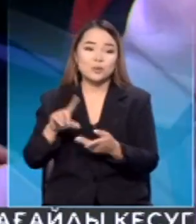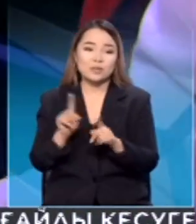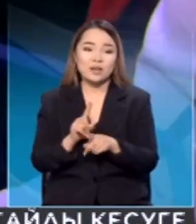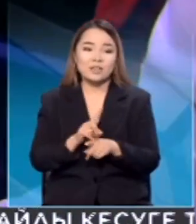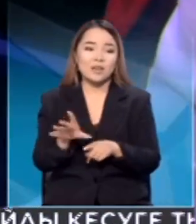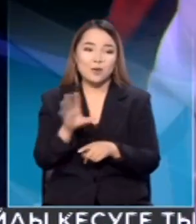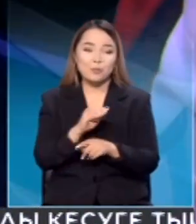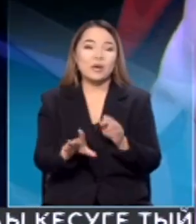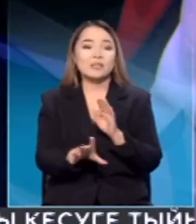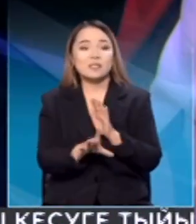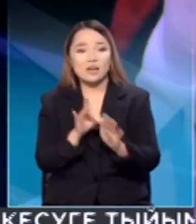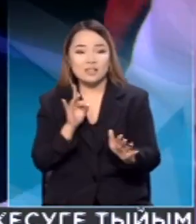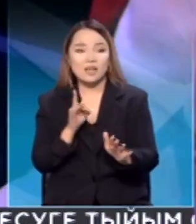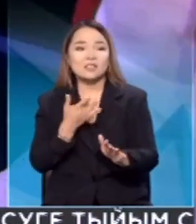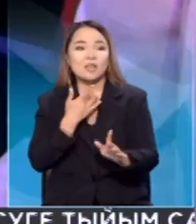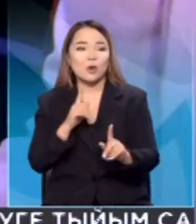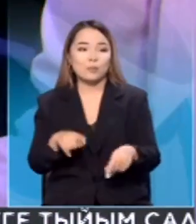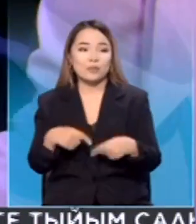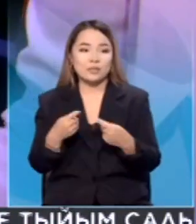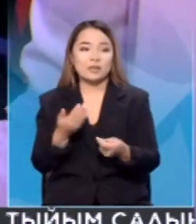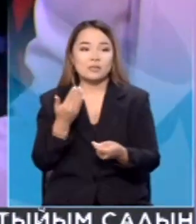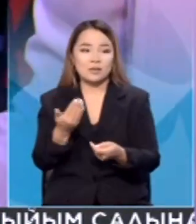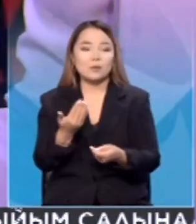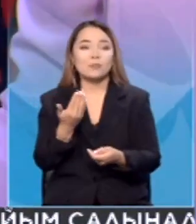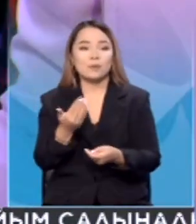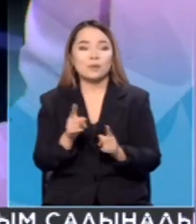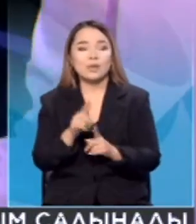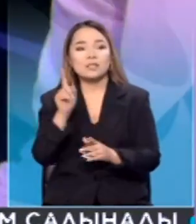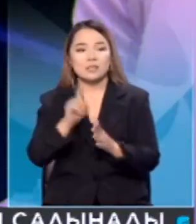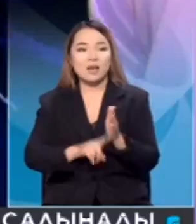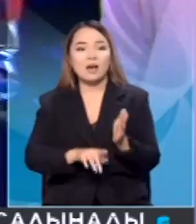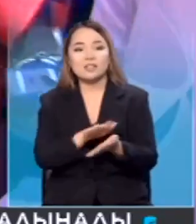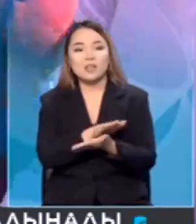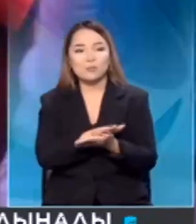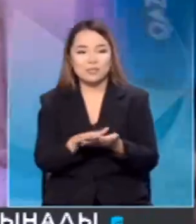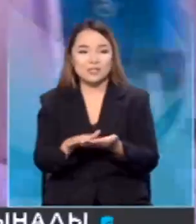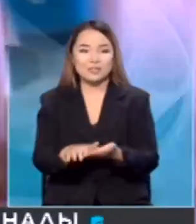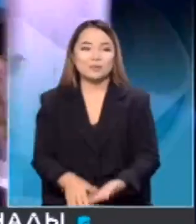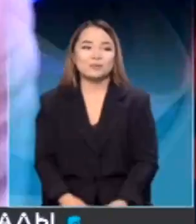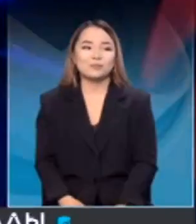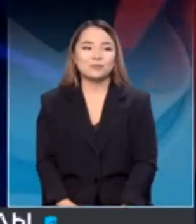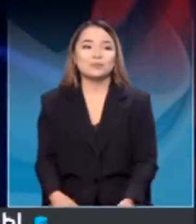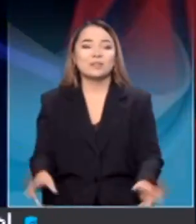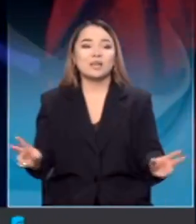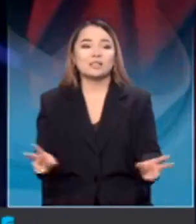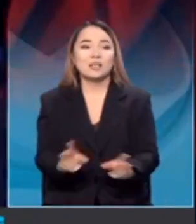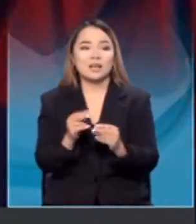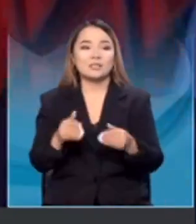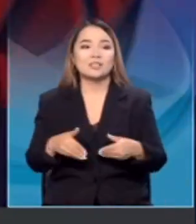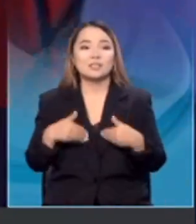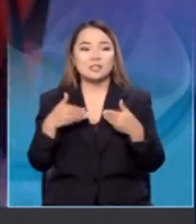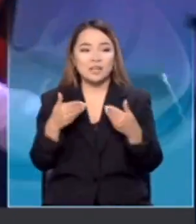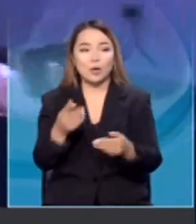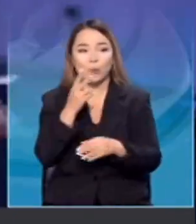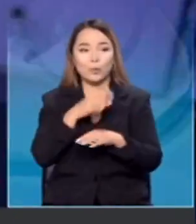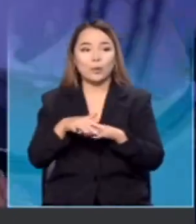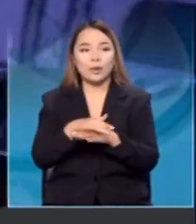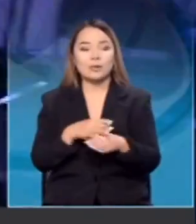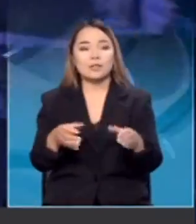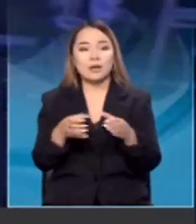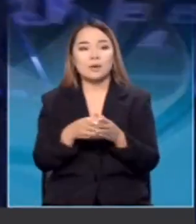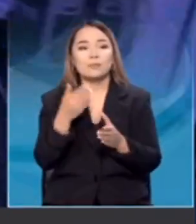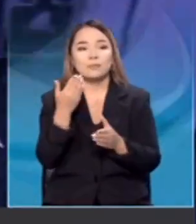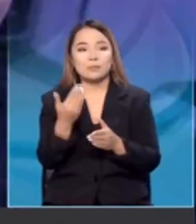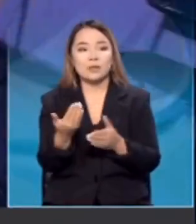қатысушыны таңдап дауыс беріңіздер, біз сіздердің сеніміңізді ақтаймыз. Жақсы, сәттілік тілейміз, құрметті көрермен, бүгін